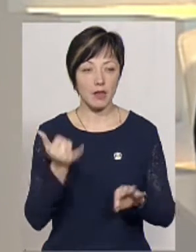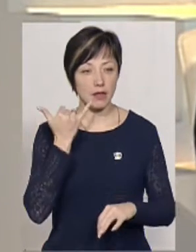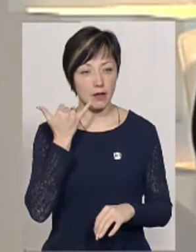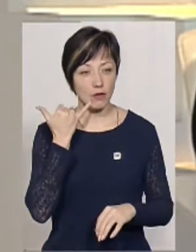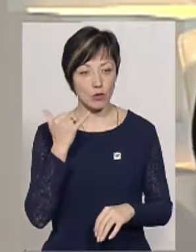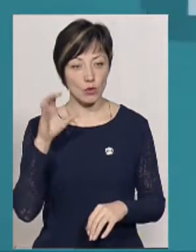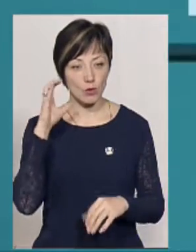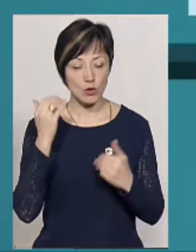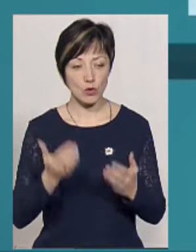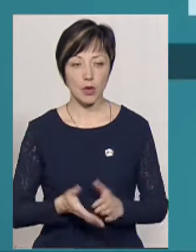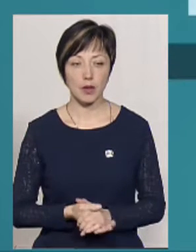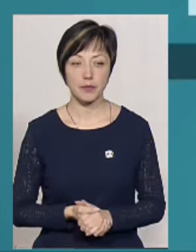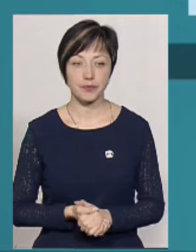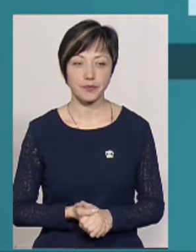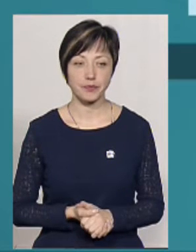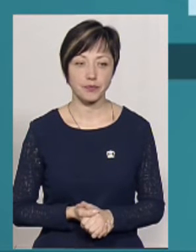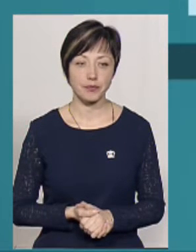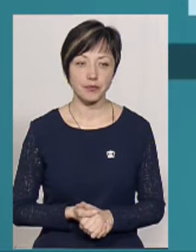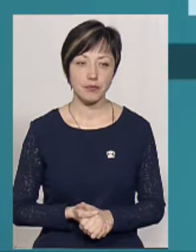телефоном, послухаємо.